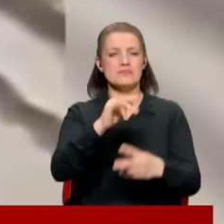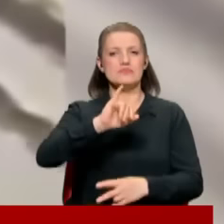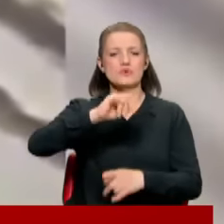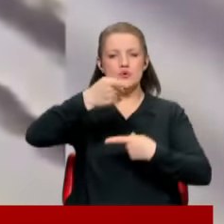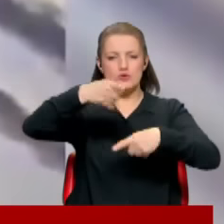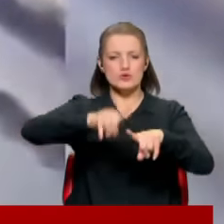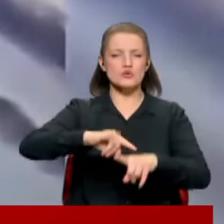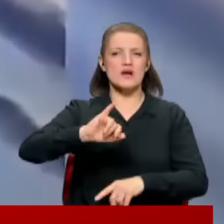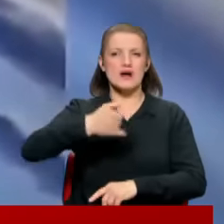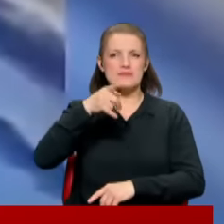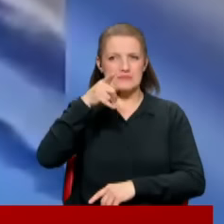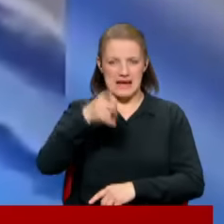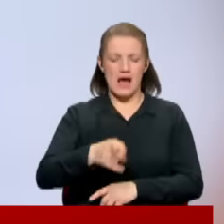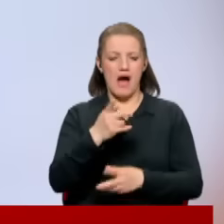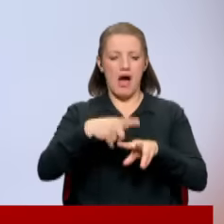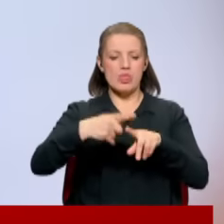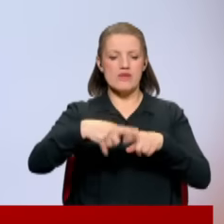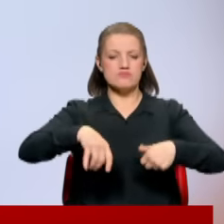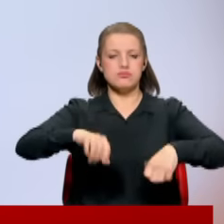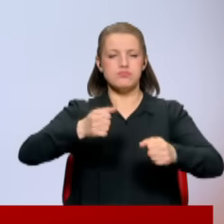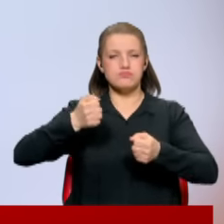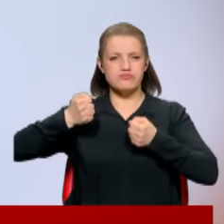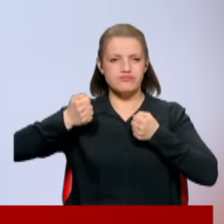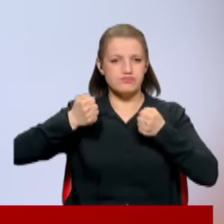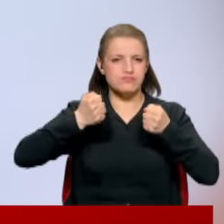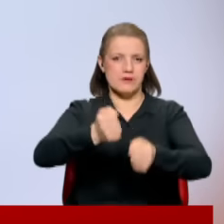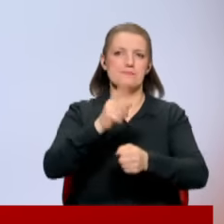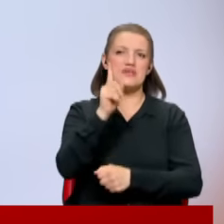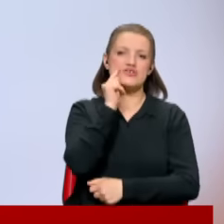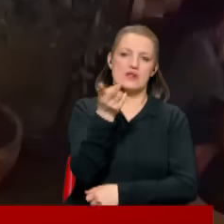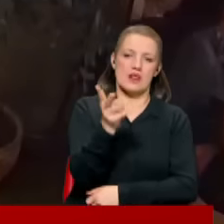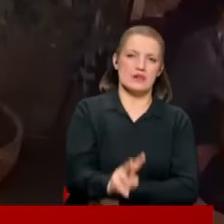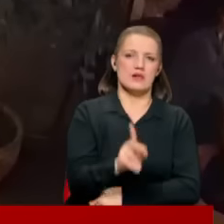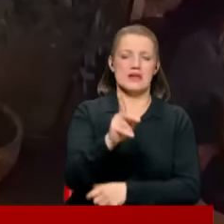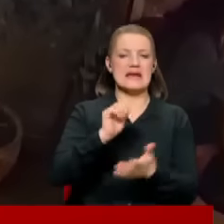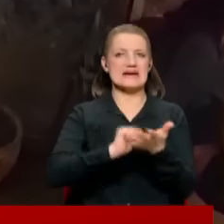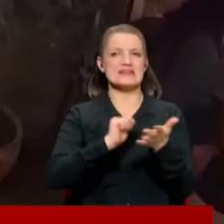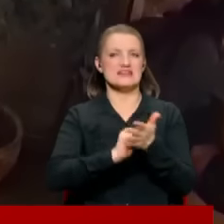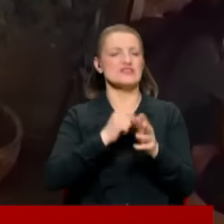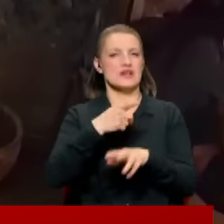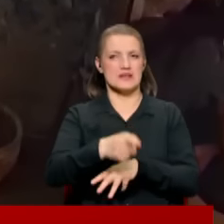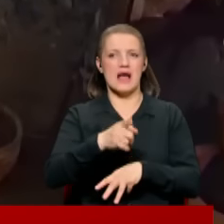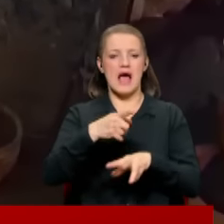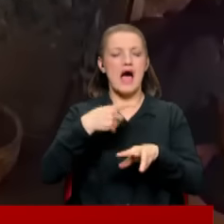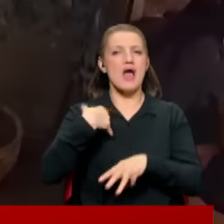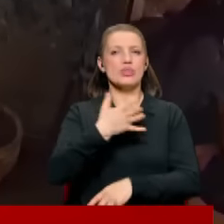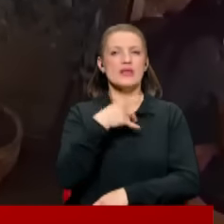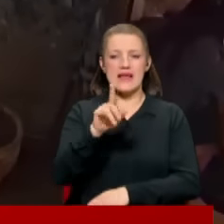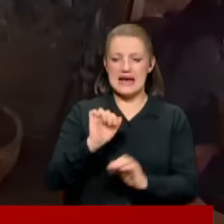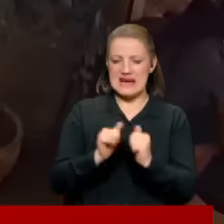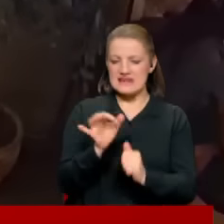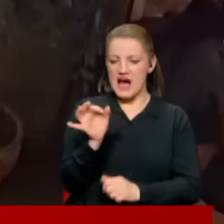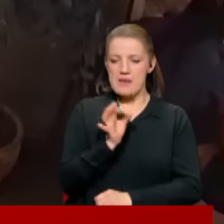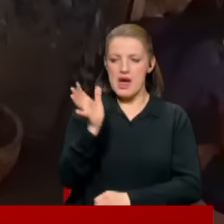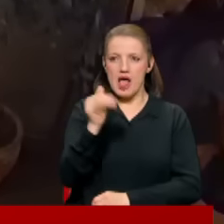araçla ATV araçlarının arasına daldı, bir kişinin ölümüne sebep oldu. Gazeteci Emrullah Erdinç, anne Eylem Tok'un kaza